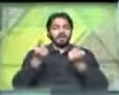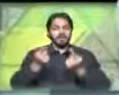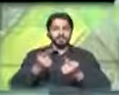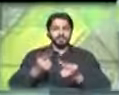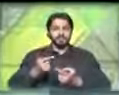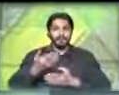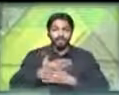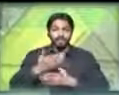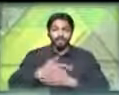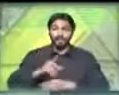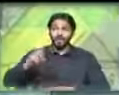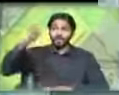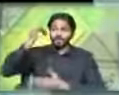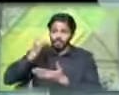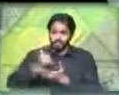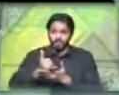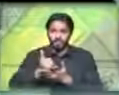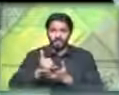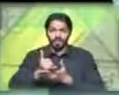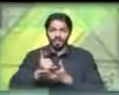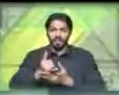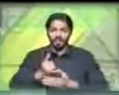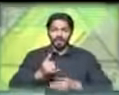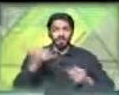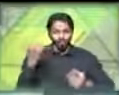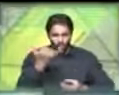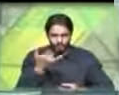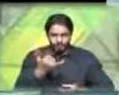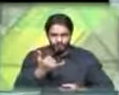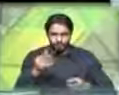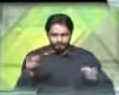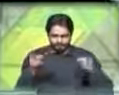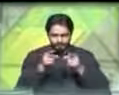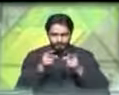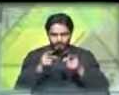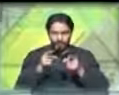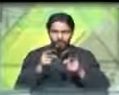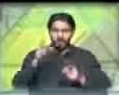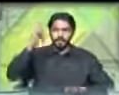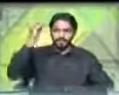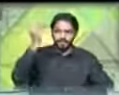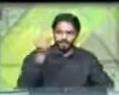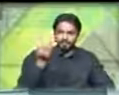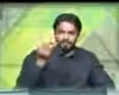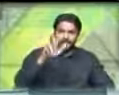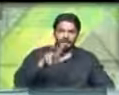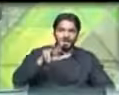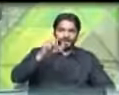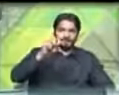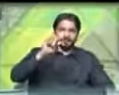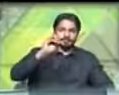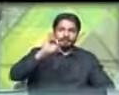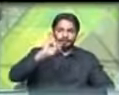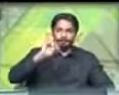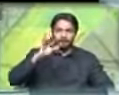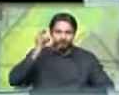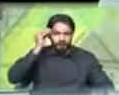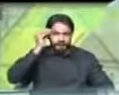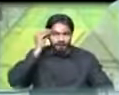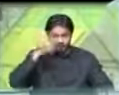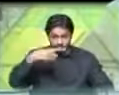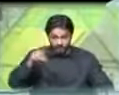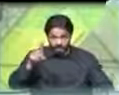وعلما. نعم. الشاهد أن نعمة الفهم من أيده الله عز وجل بلطفه ومن